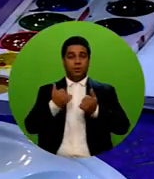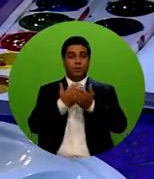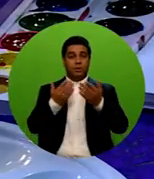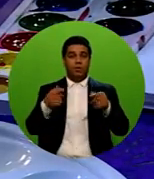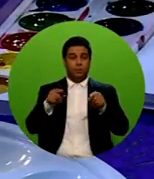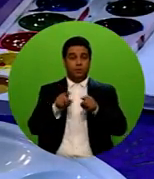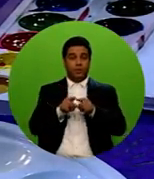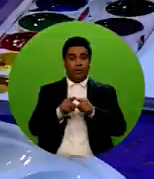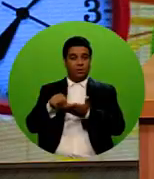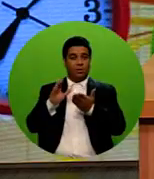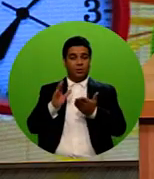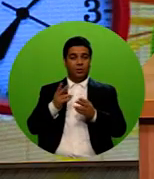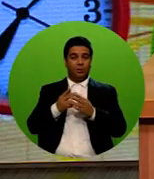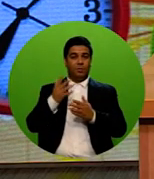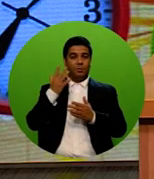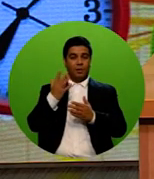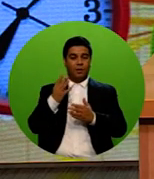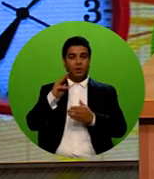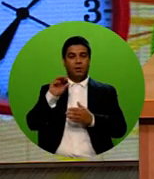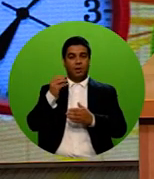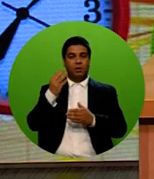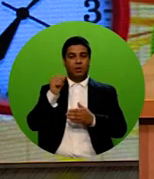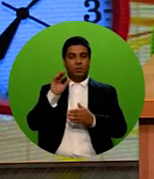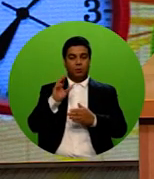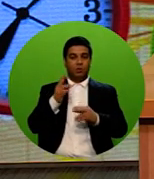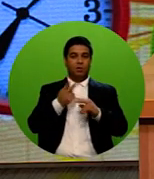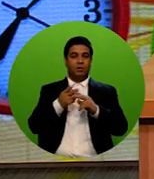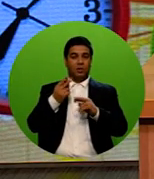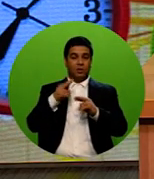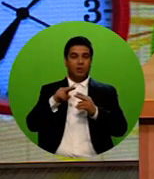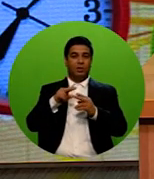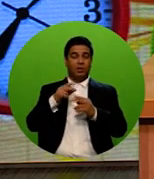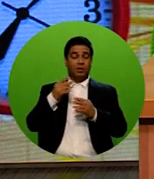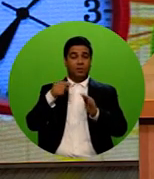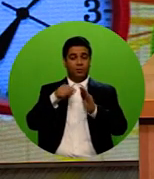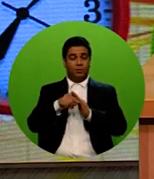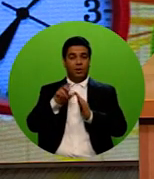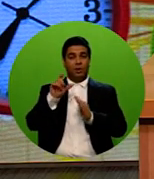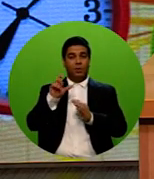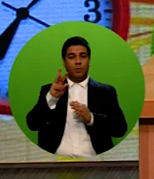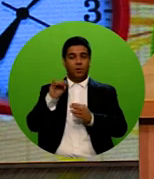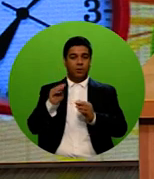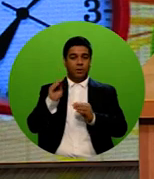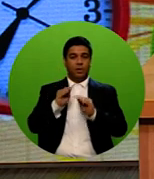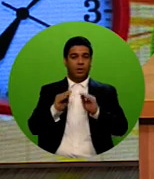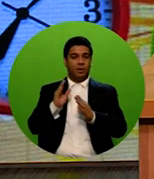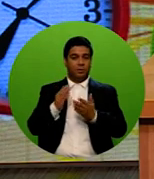Ana endi siz bilan 5ta tashabbus tadbiri uchun emblema yaratamiz.